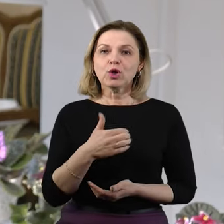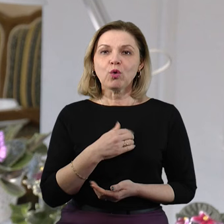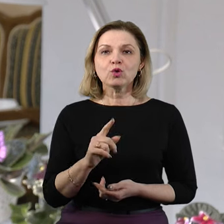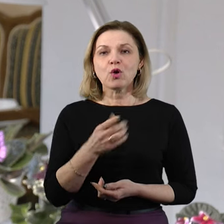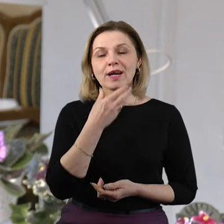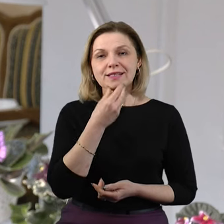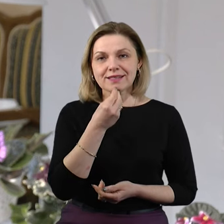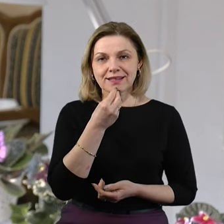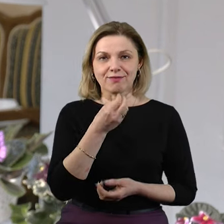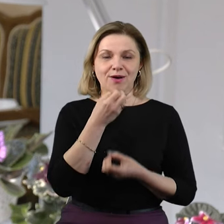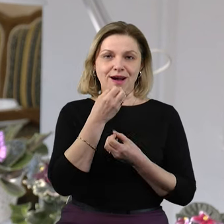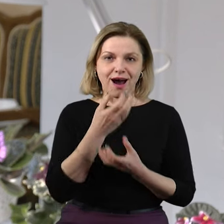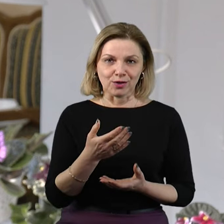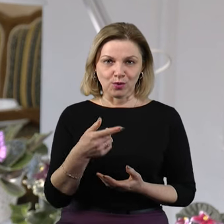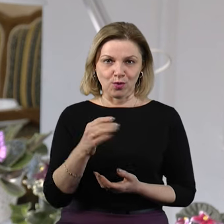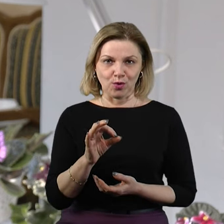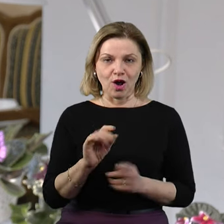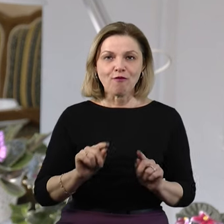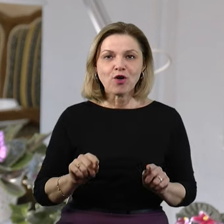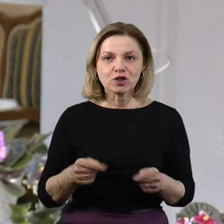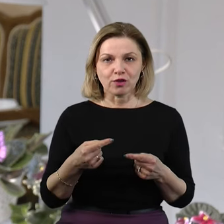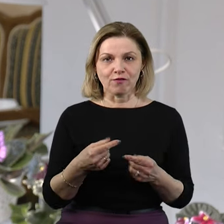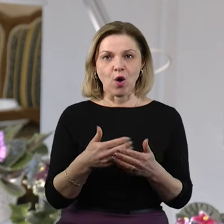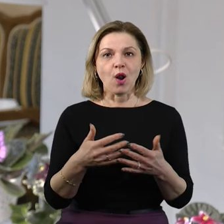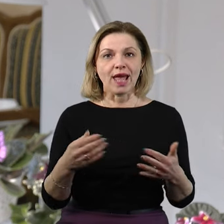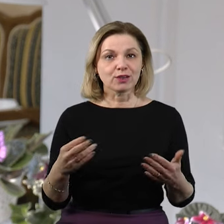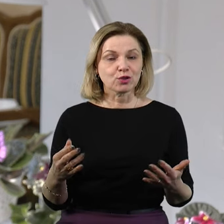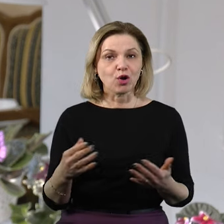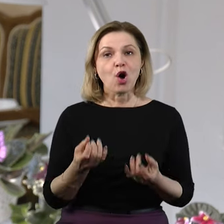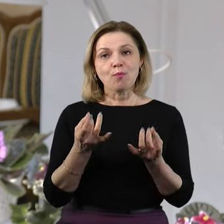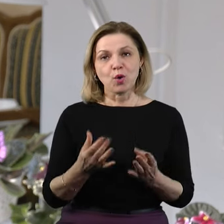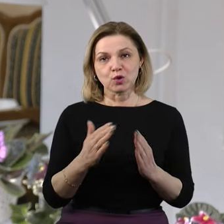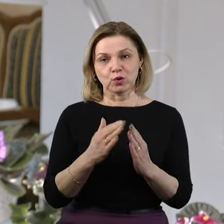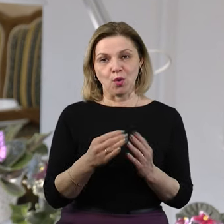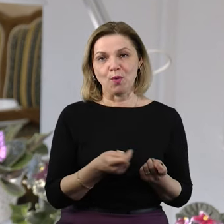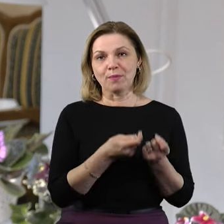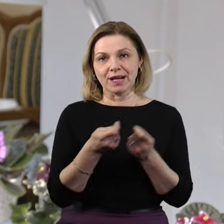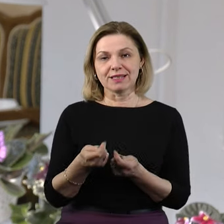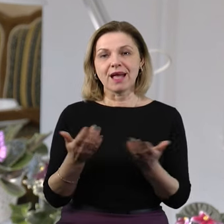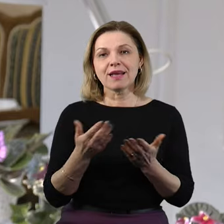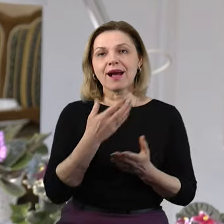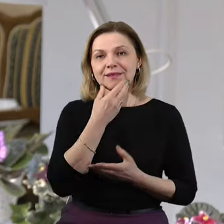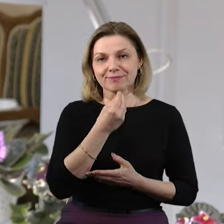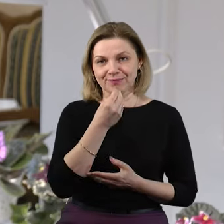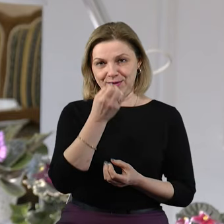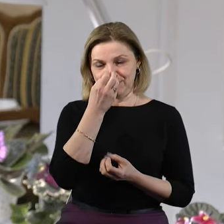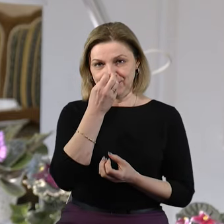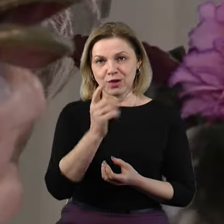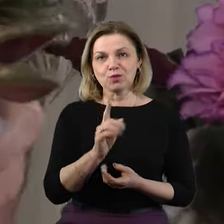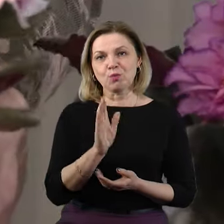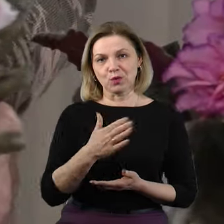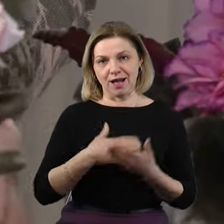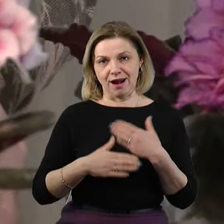красивого гарного востановити колекції хоча б просто додому принести якусь гарну рослину яка буде